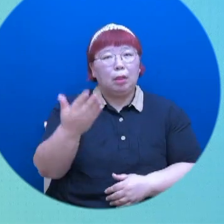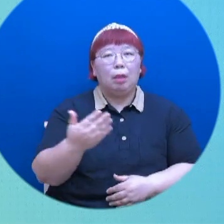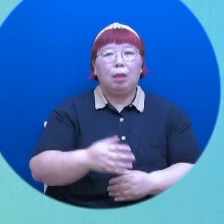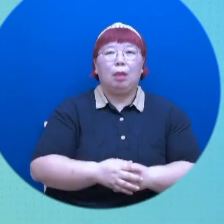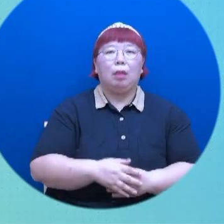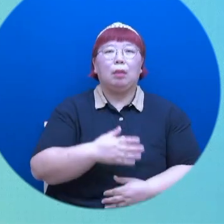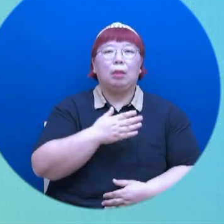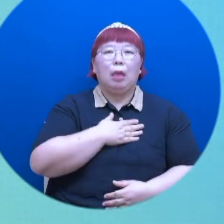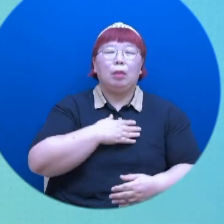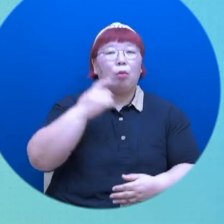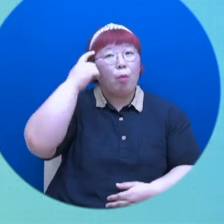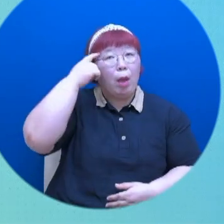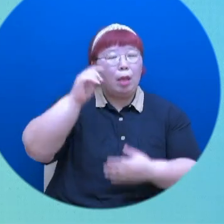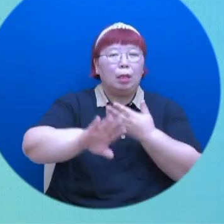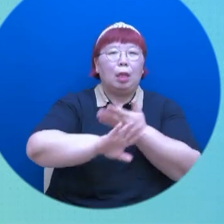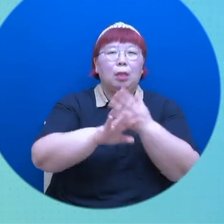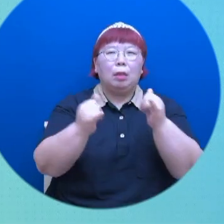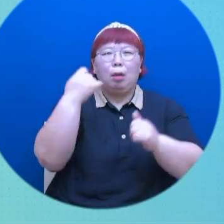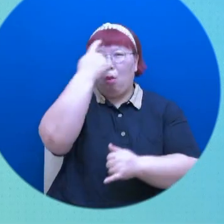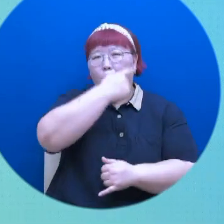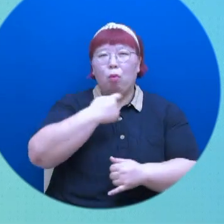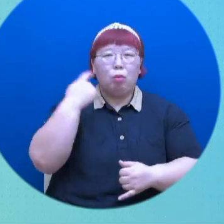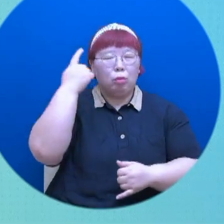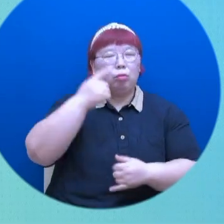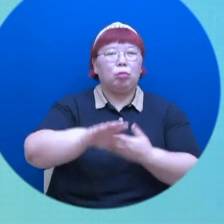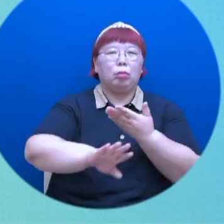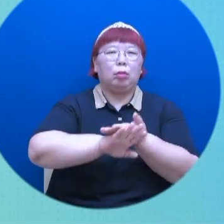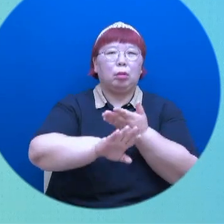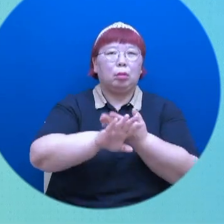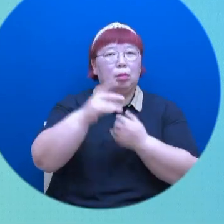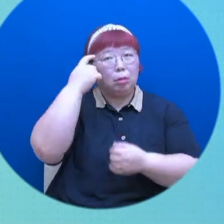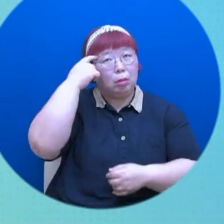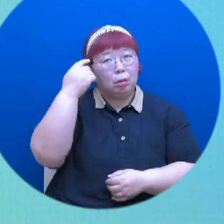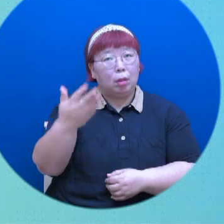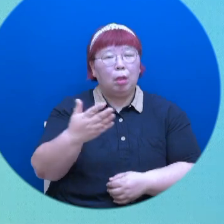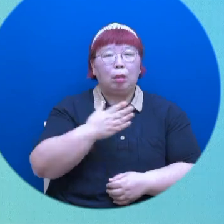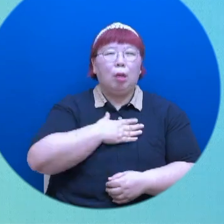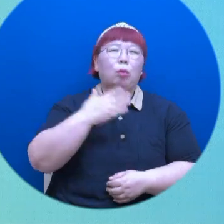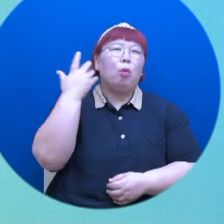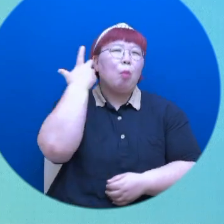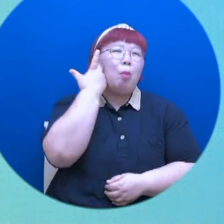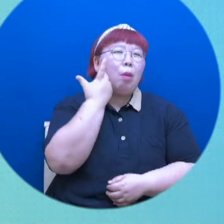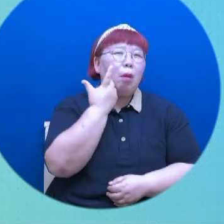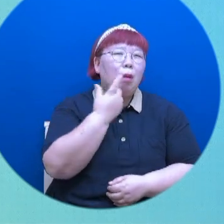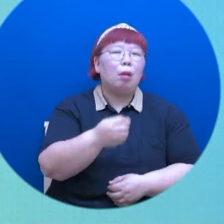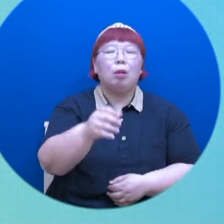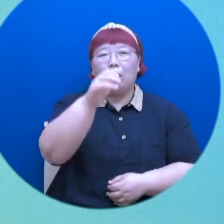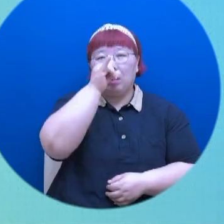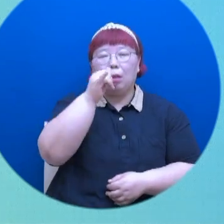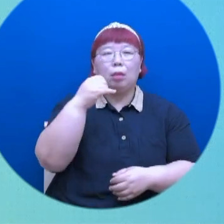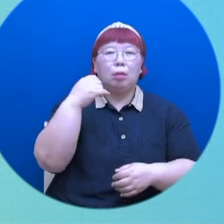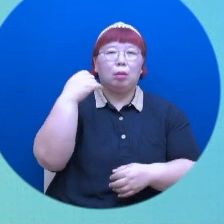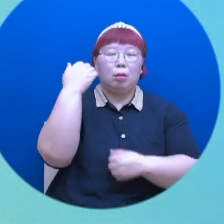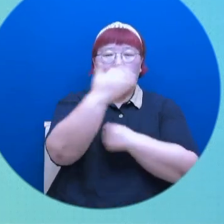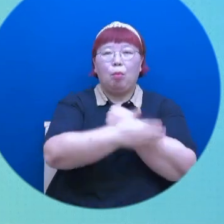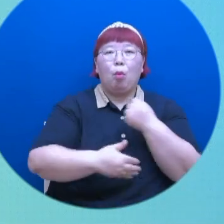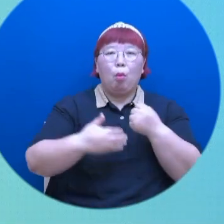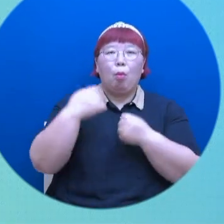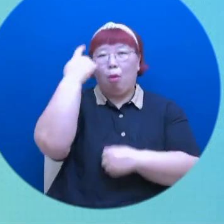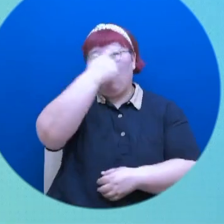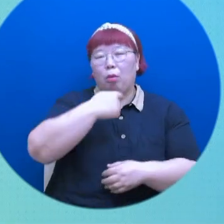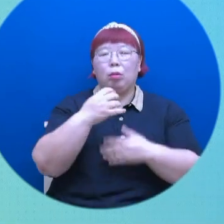나는 왜 남들과 외모가 다를까? 나도 매력 있는 외모가 있었더라면